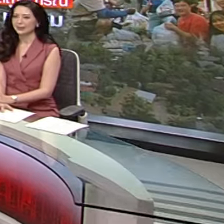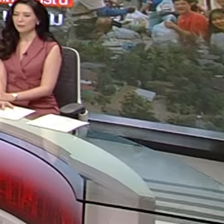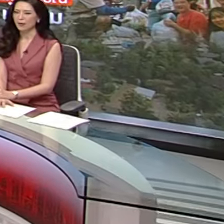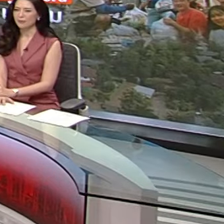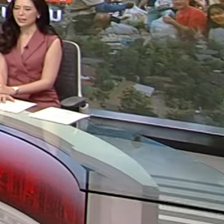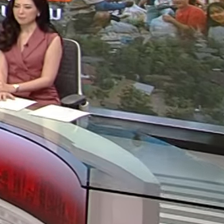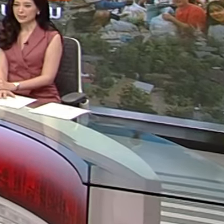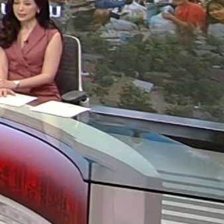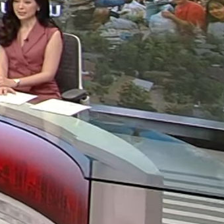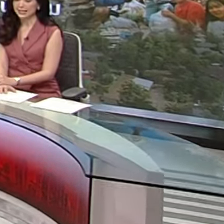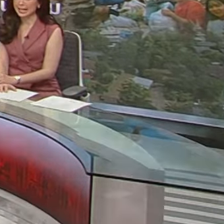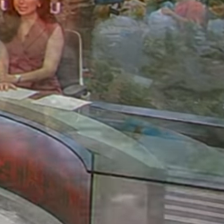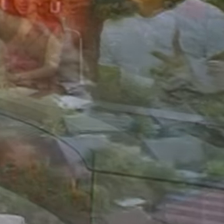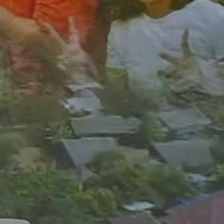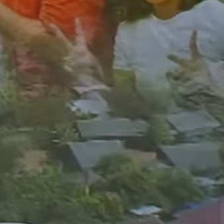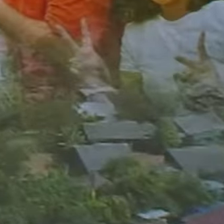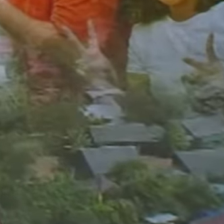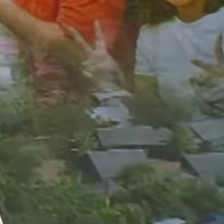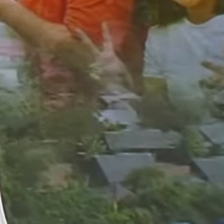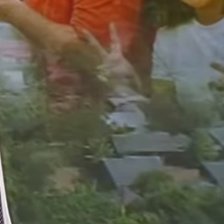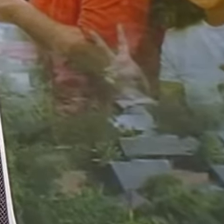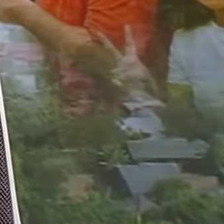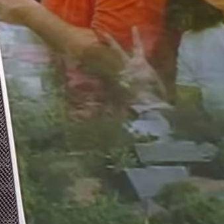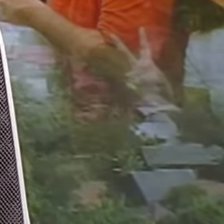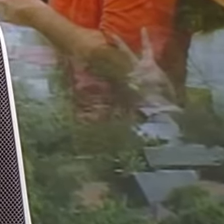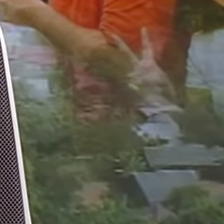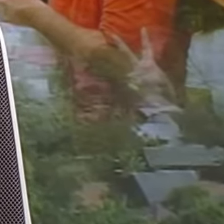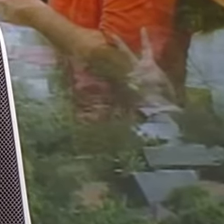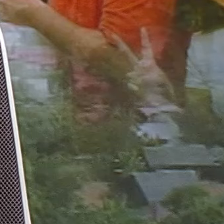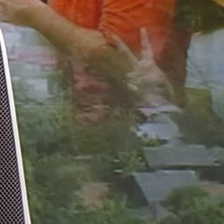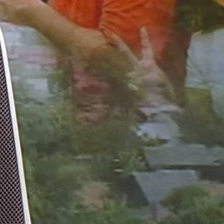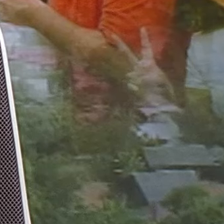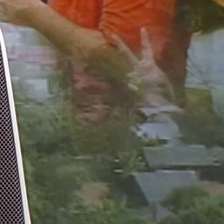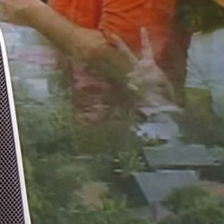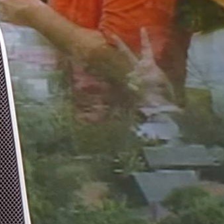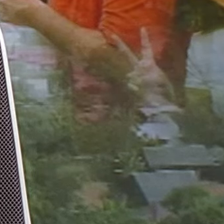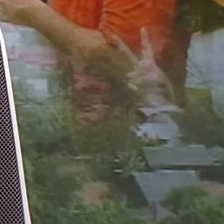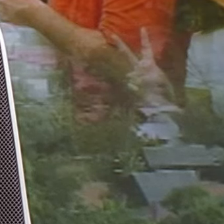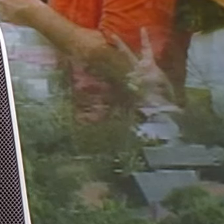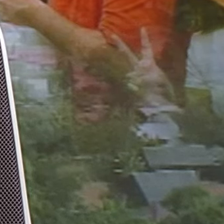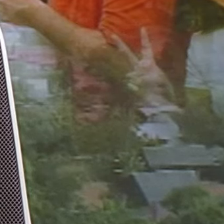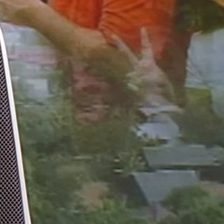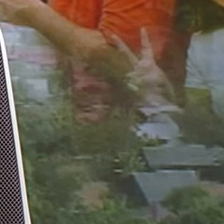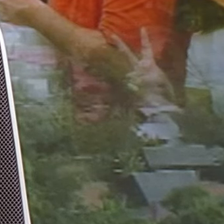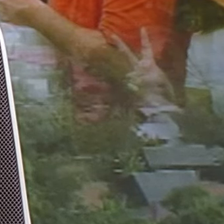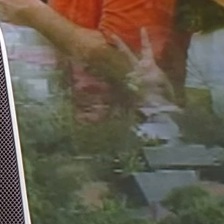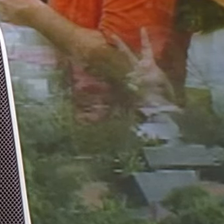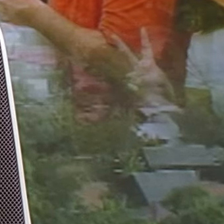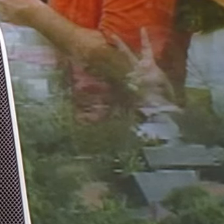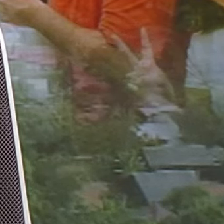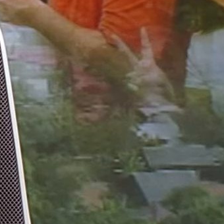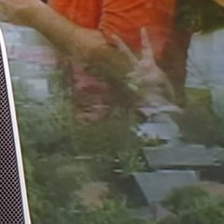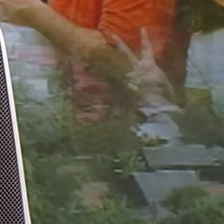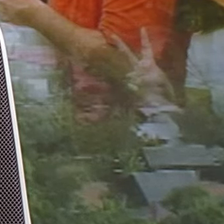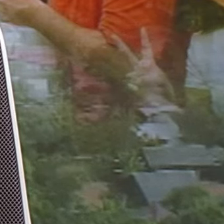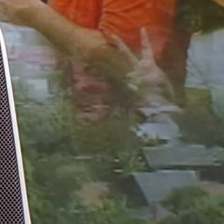เป็นการเตรียมพร้อมรับมือกับสถานการณ์น้ำท่วมนะคะก็ต้องติดตามสถานการณ์แบบใกล้ชิดแบบเร Timeเลยค่ะซึ่งประเทศไทยของเราก็มีการใช้